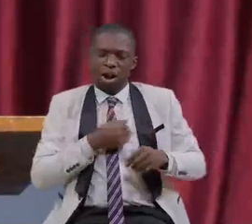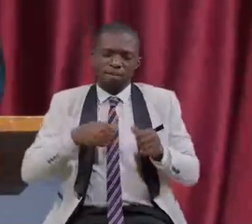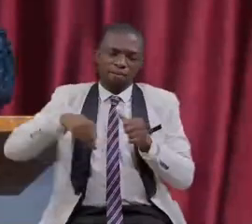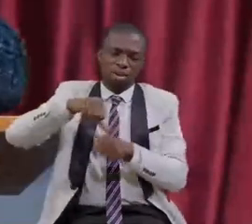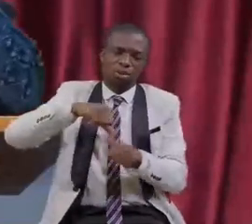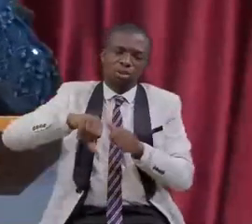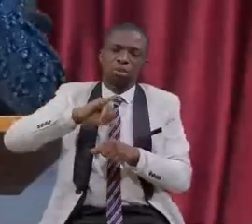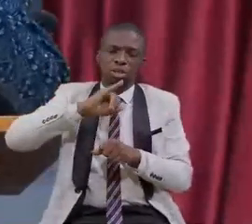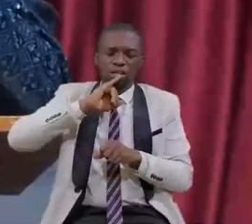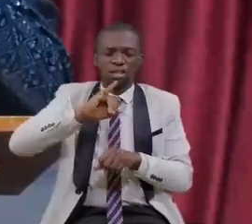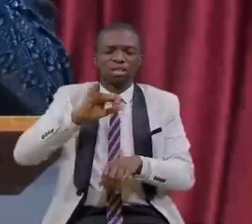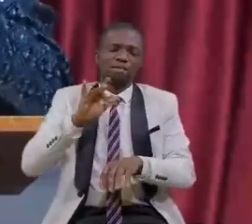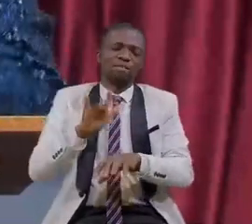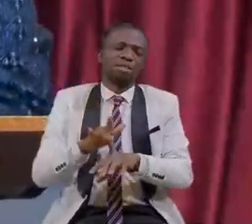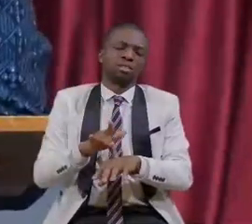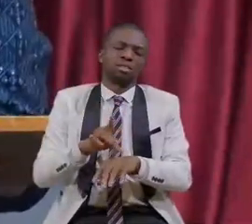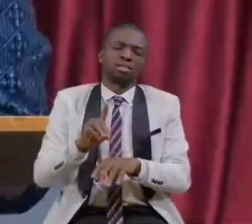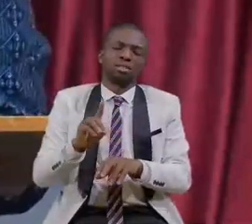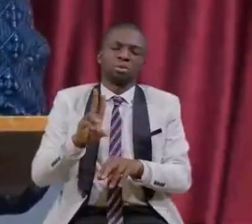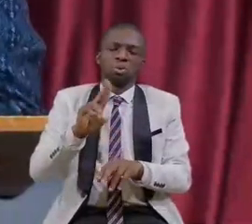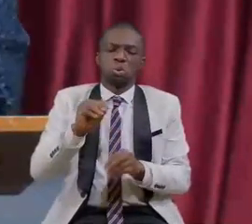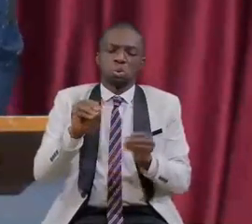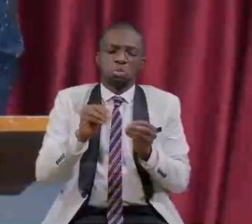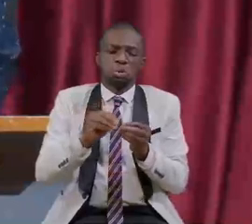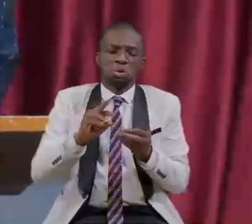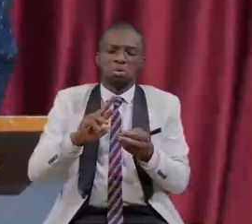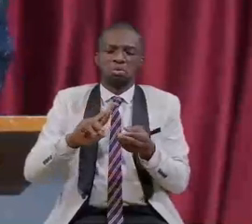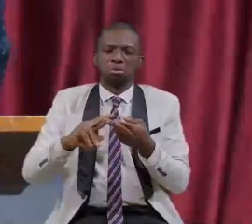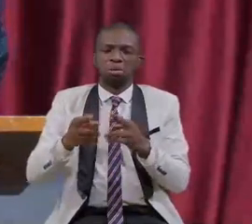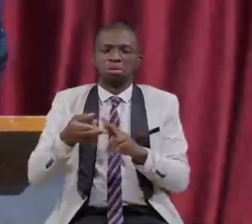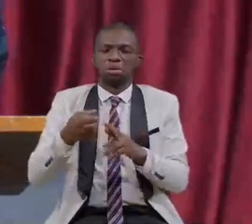affectée. La relation, oui.